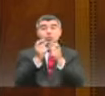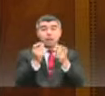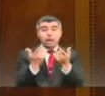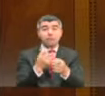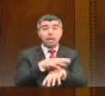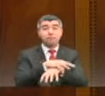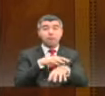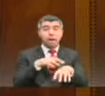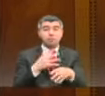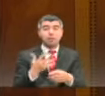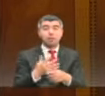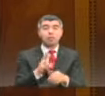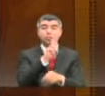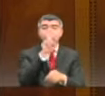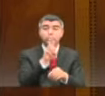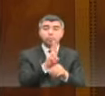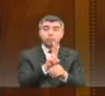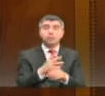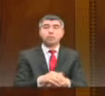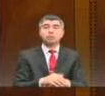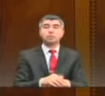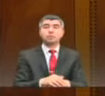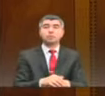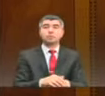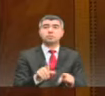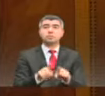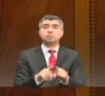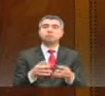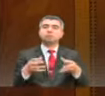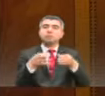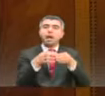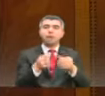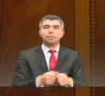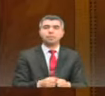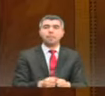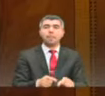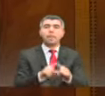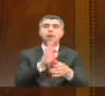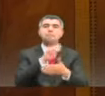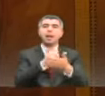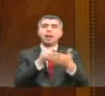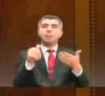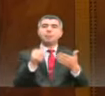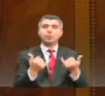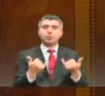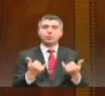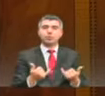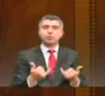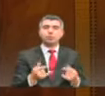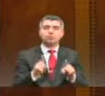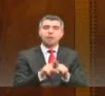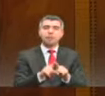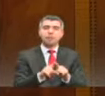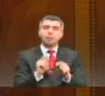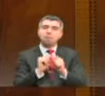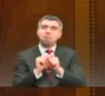والجهات، مؤسسات عمومية أخرى، الجهات والجماعات الترابية. تعزيز البرامج الحالية الهادفة إلى فك